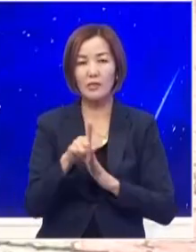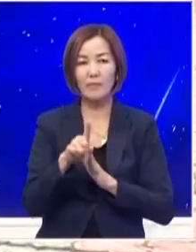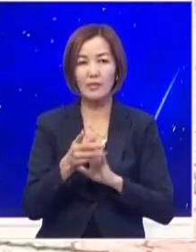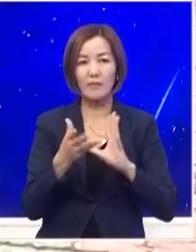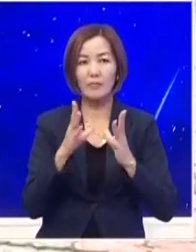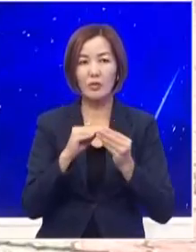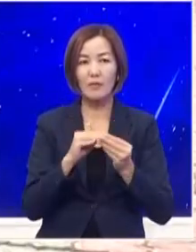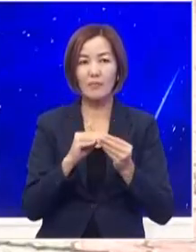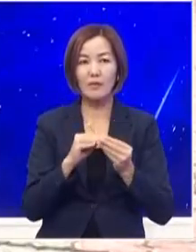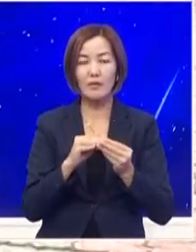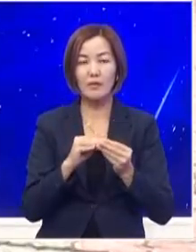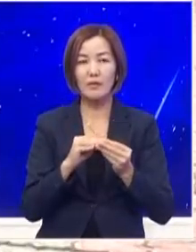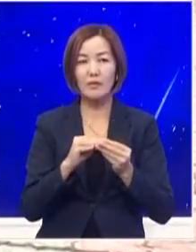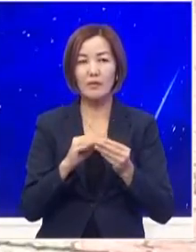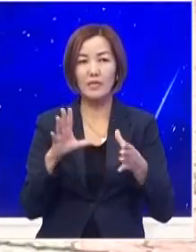жалпы базаға тіркелгеннен